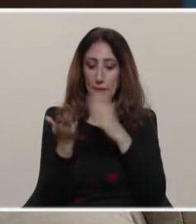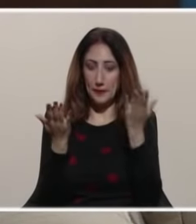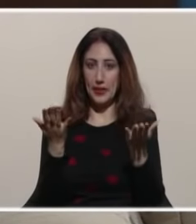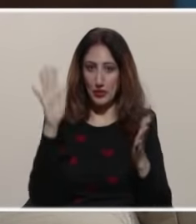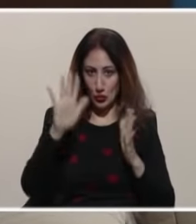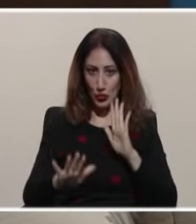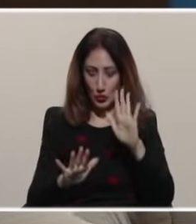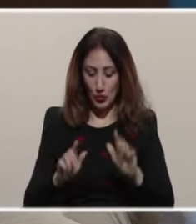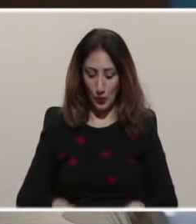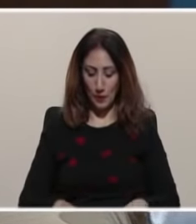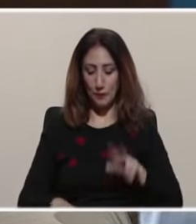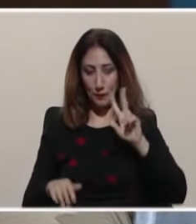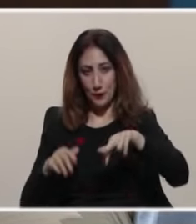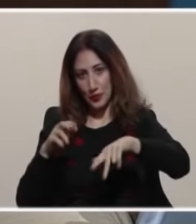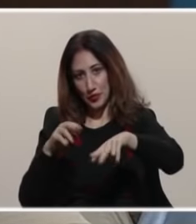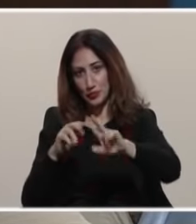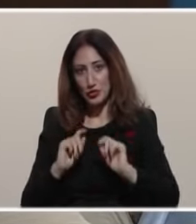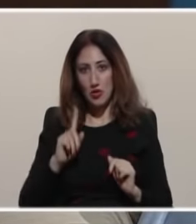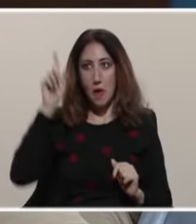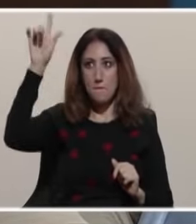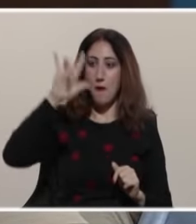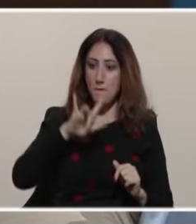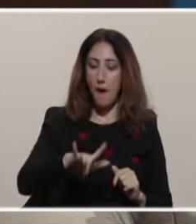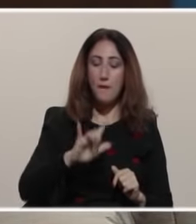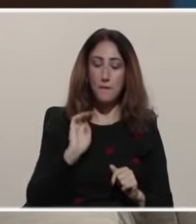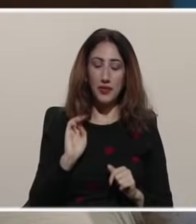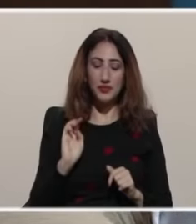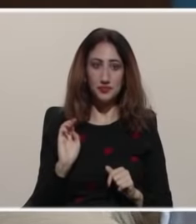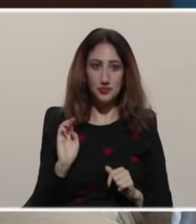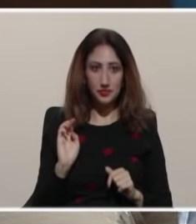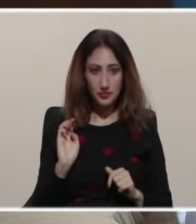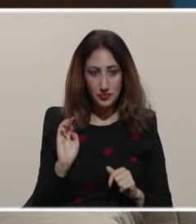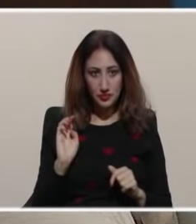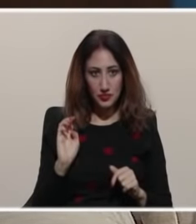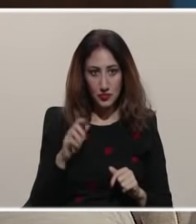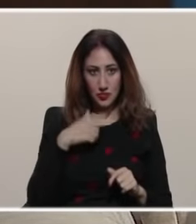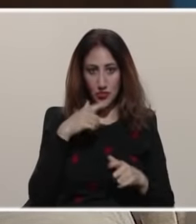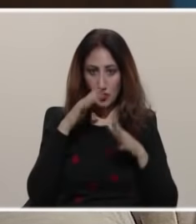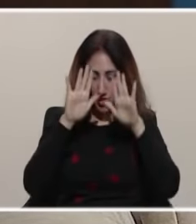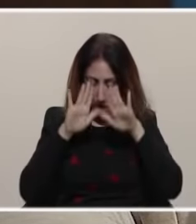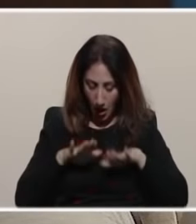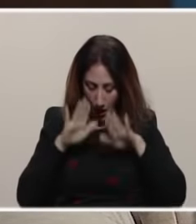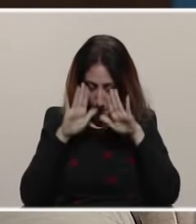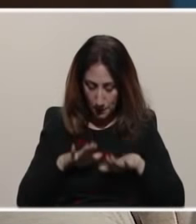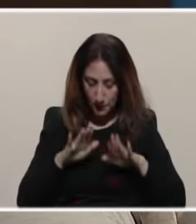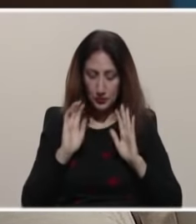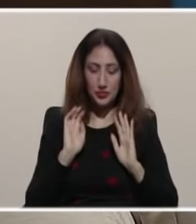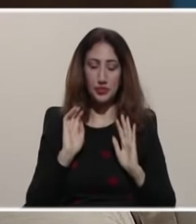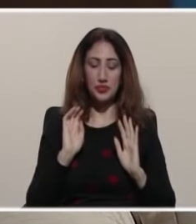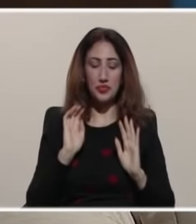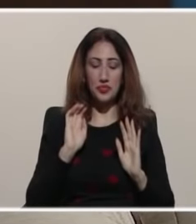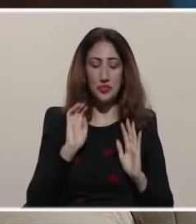بها ورجله التي يمشي بها. يعني إيه؟ ما فيش حاجة اسمها يكن عبدا ربانيا يقول للشيء كن فيكون، ده لا أصل